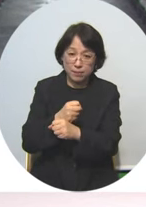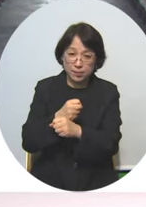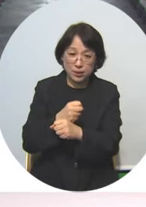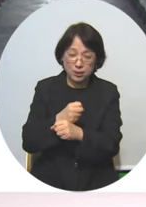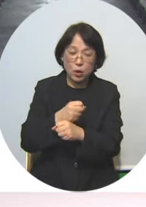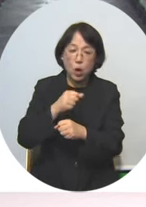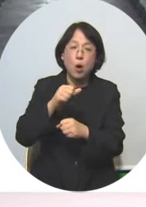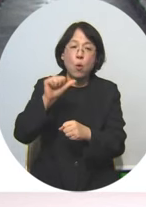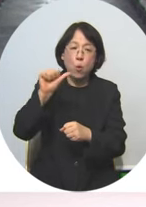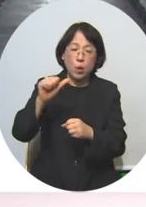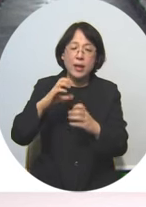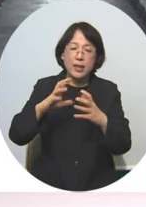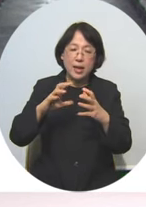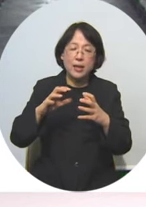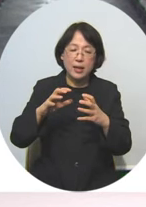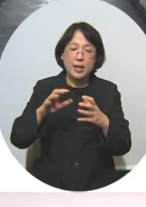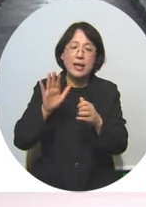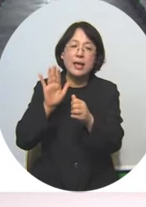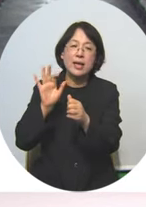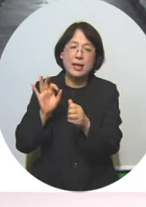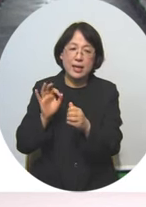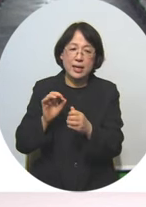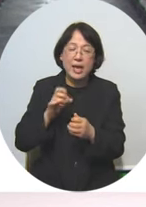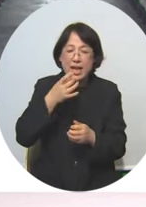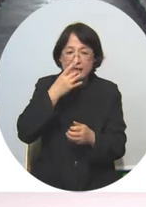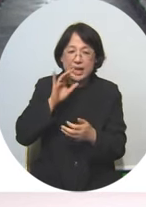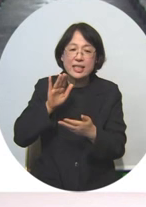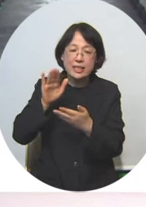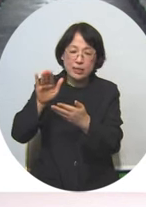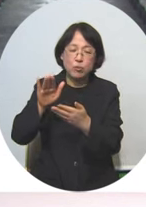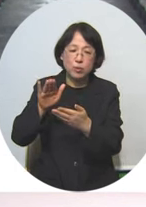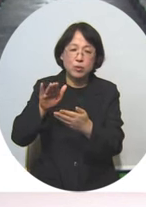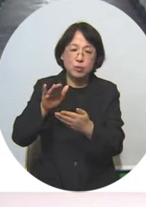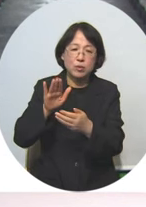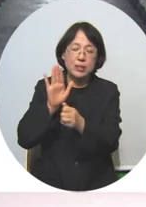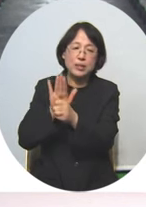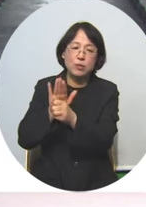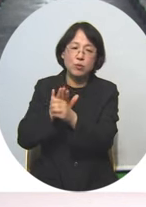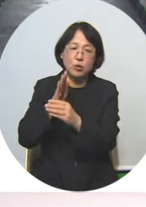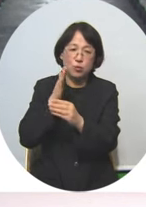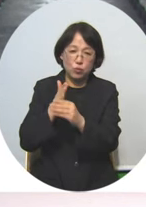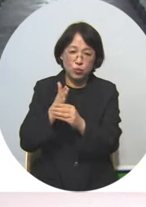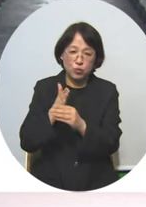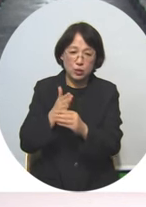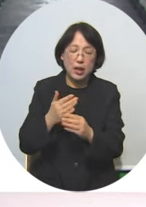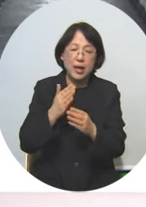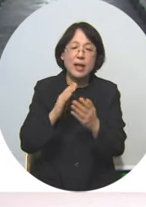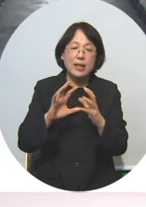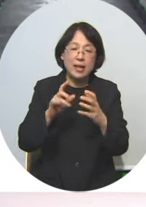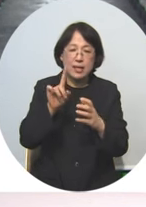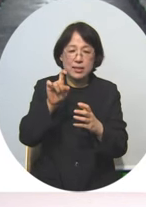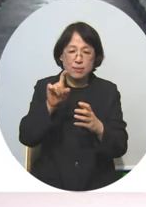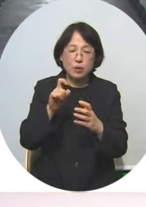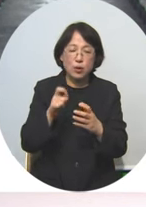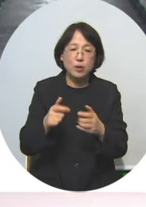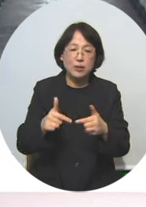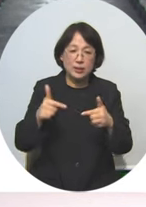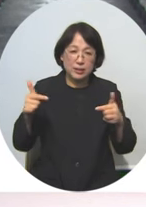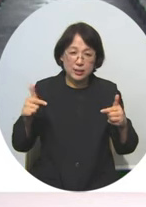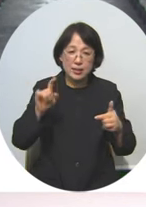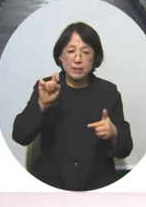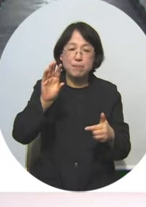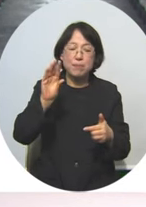왔는데요. 올해부터는 원조 물량을 10만 톤으로 또 지원국도 11개국으로 늘리기로 했는데 이걸